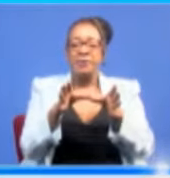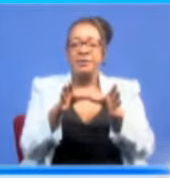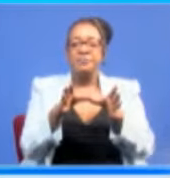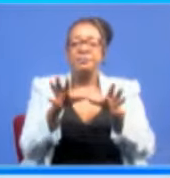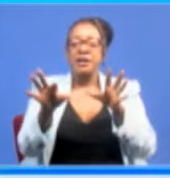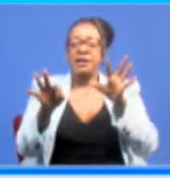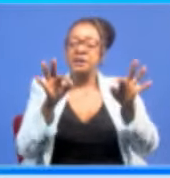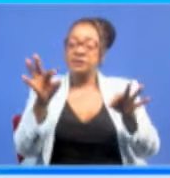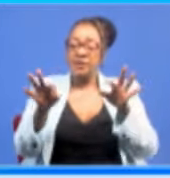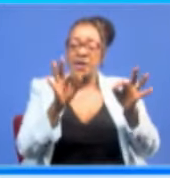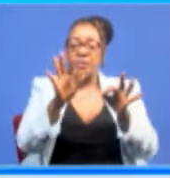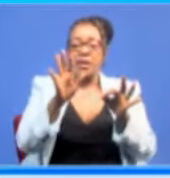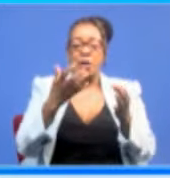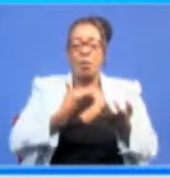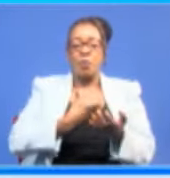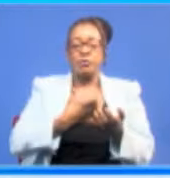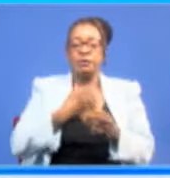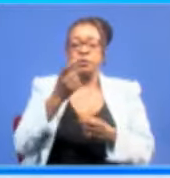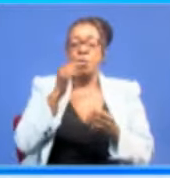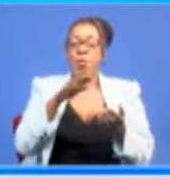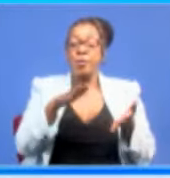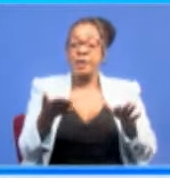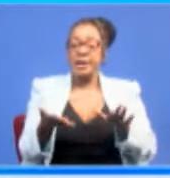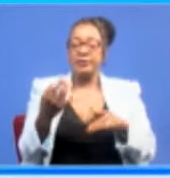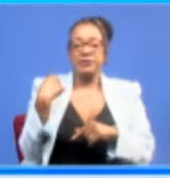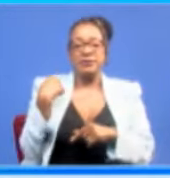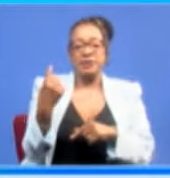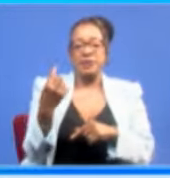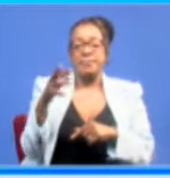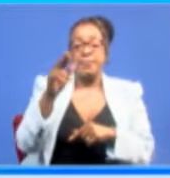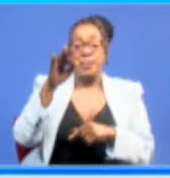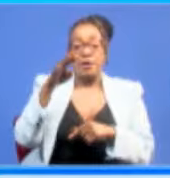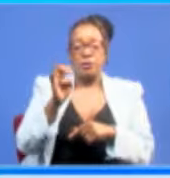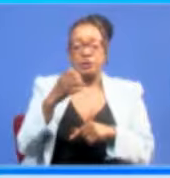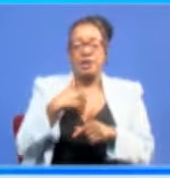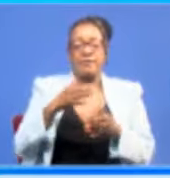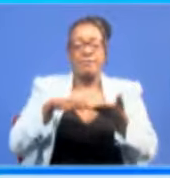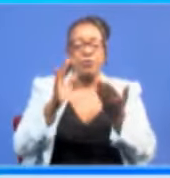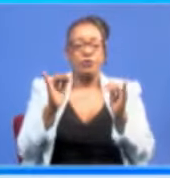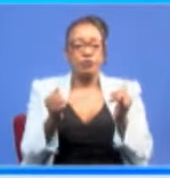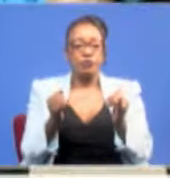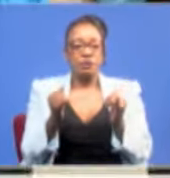kuwatambua wapendwa wao waliouawa jana. Rose Wangoi ana maelezo ya kina.